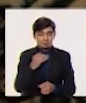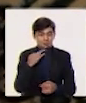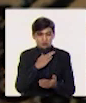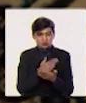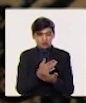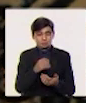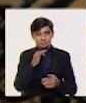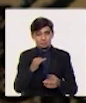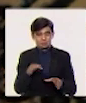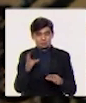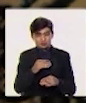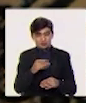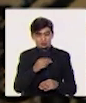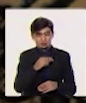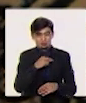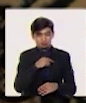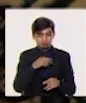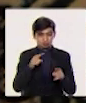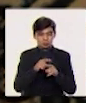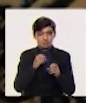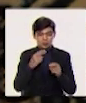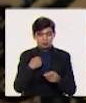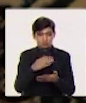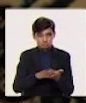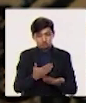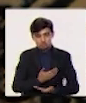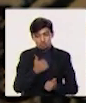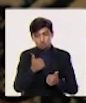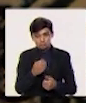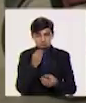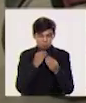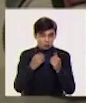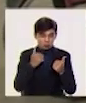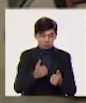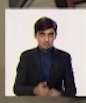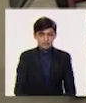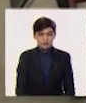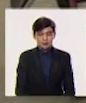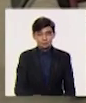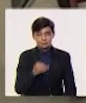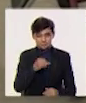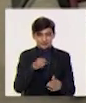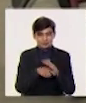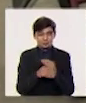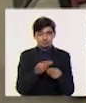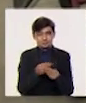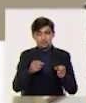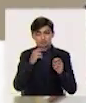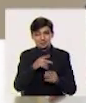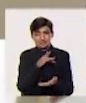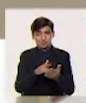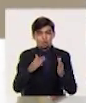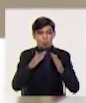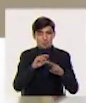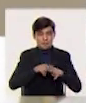көздері кетті ғой енді. Содан кейін мені қазір тұрмысым жақсы, тамағы жақсы. Тағдырдың тауқыметін тартып, осы жерде ортақ